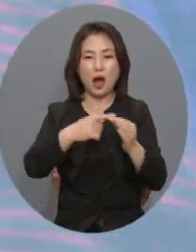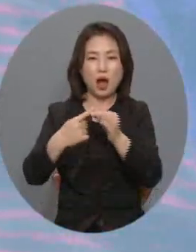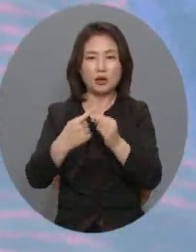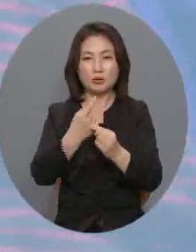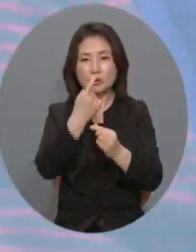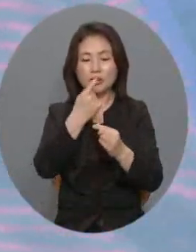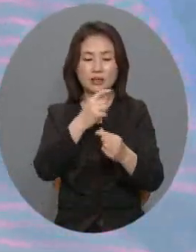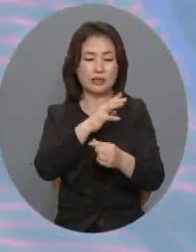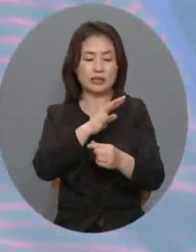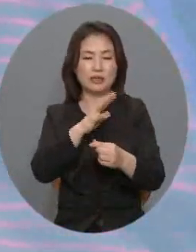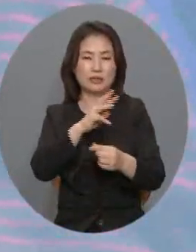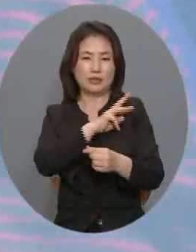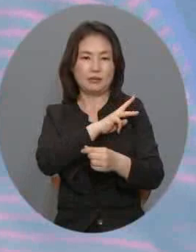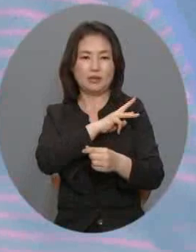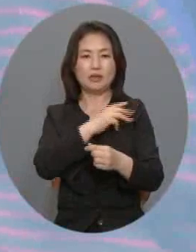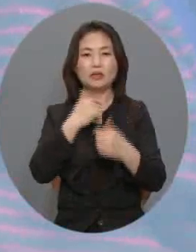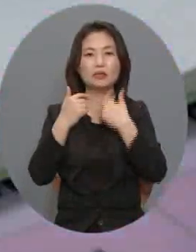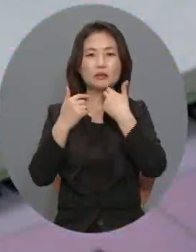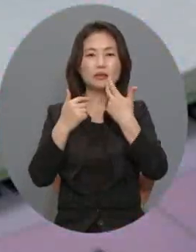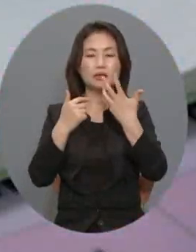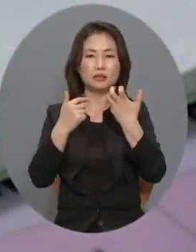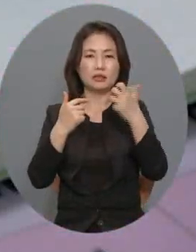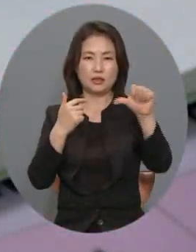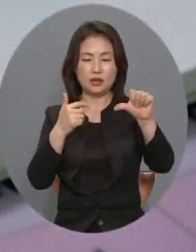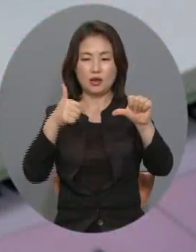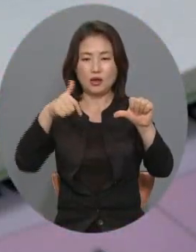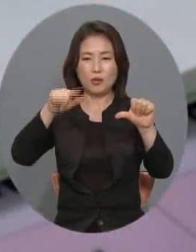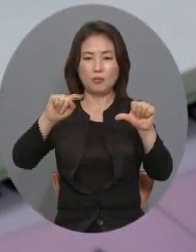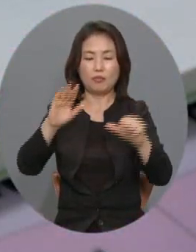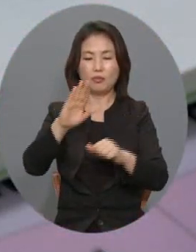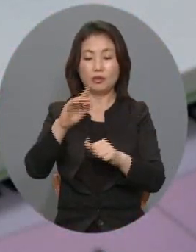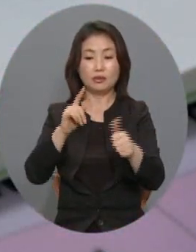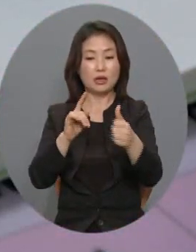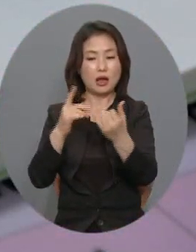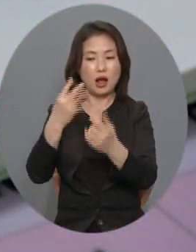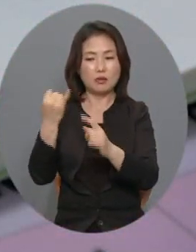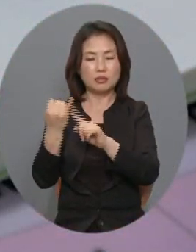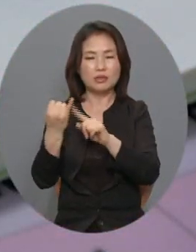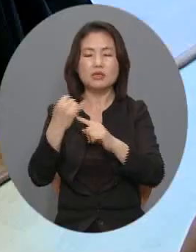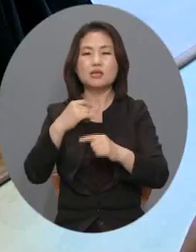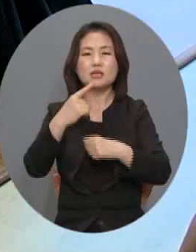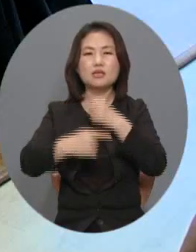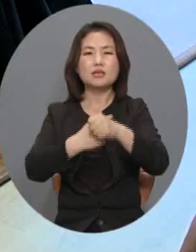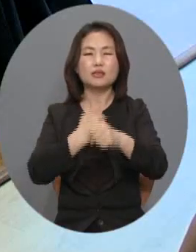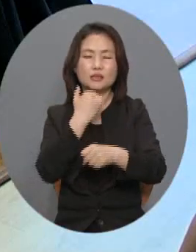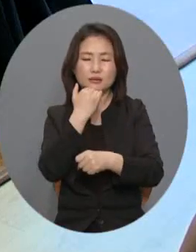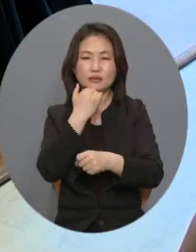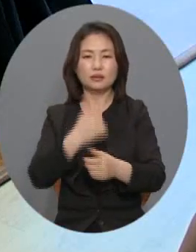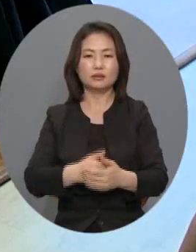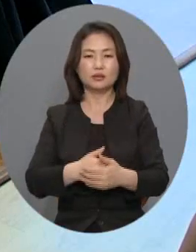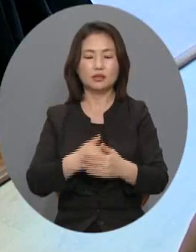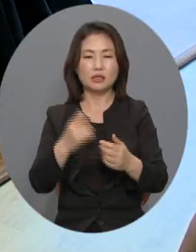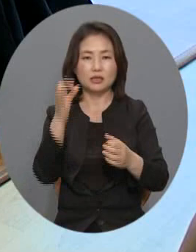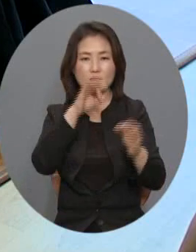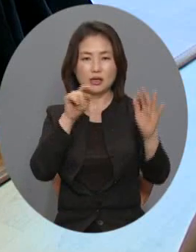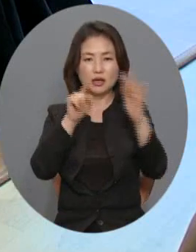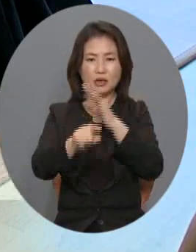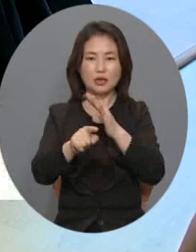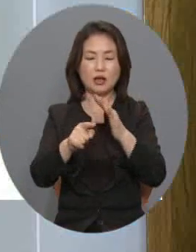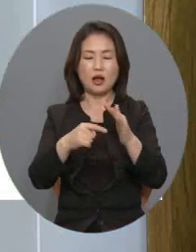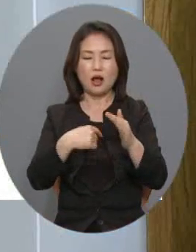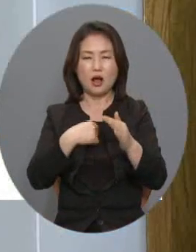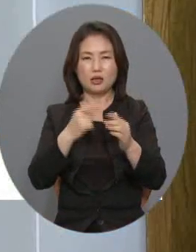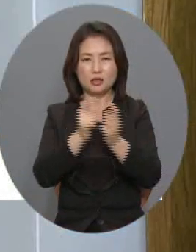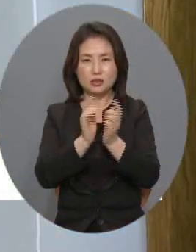교실 3학년 84살 박인출 씨는 오늘을 벌써 1년째 기다렸습니다. 찾아가는 한글 배달 교실을